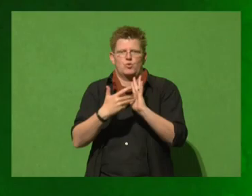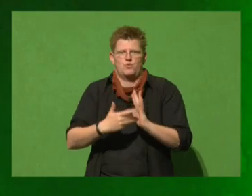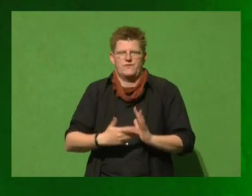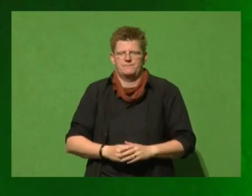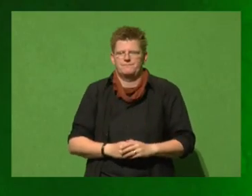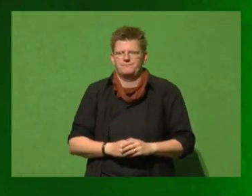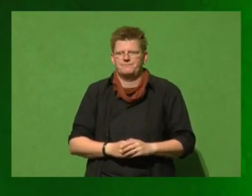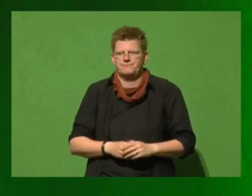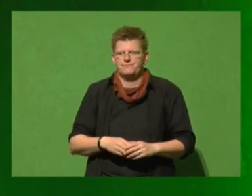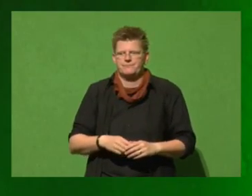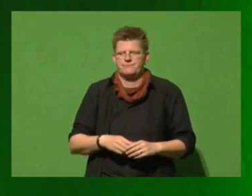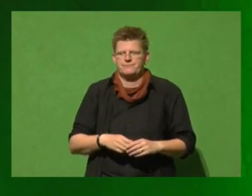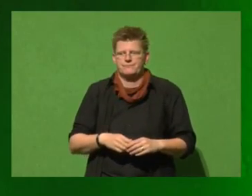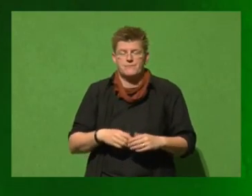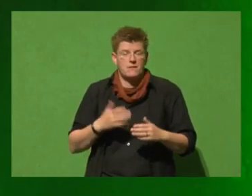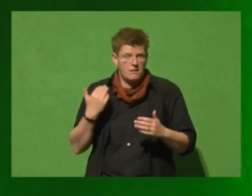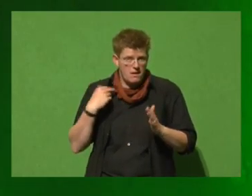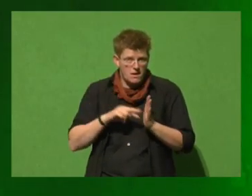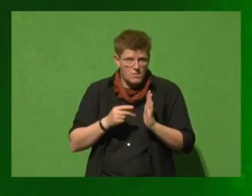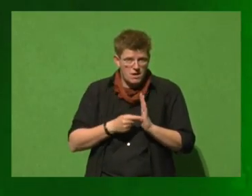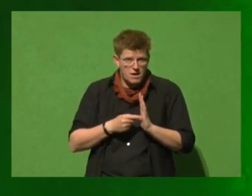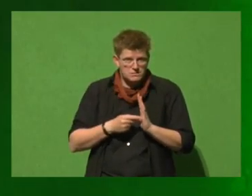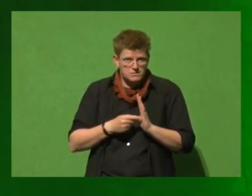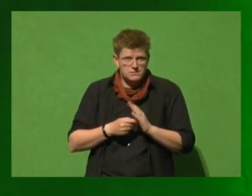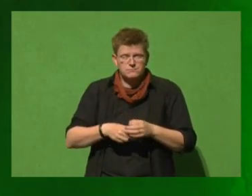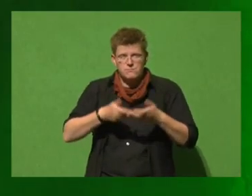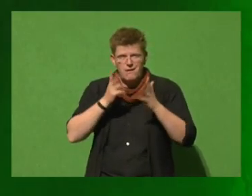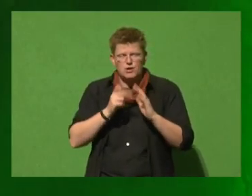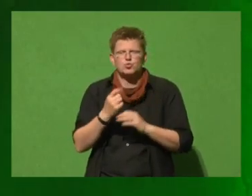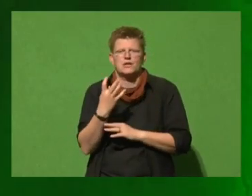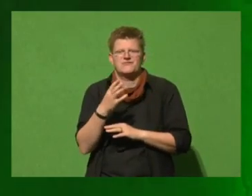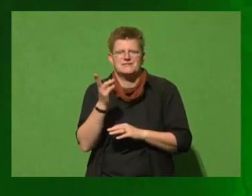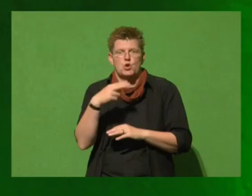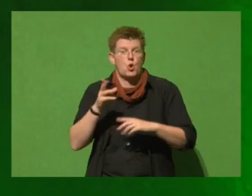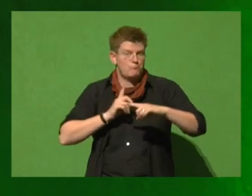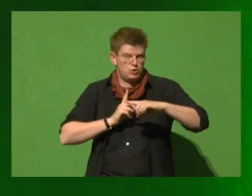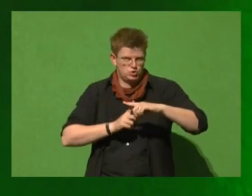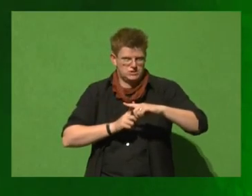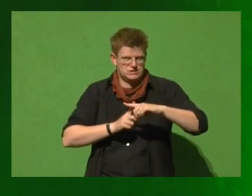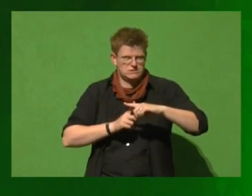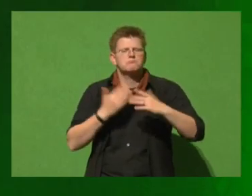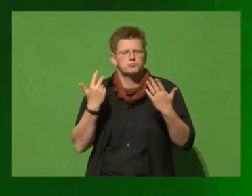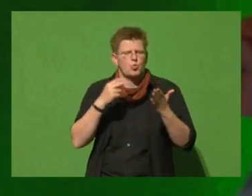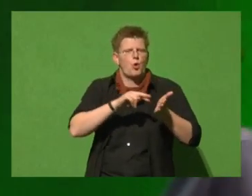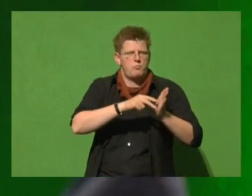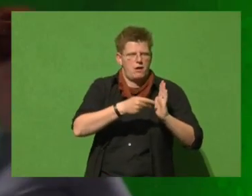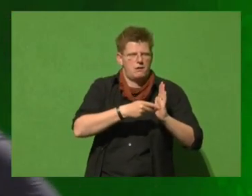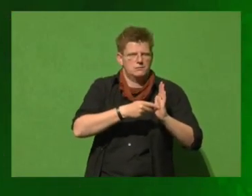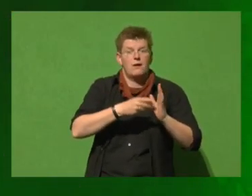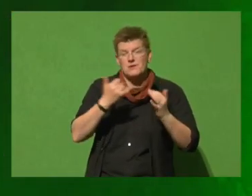Jahr 2014 mit einem positiven Endergebnis von 840 Euro. Jetzt können wir ein positives Jahresendergebnis